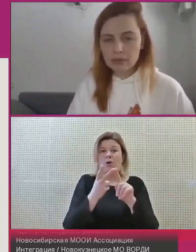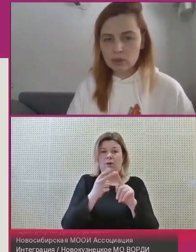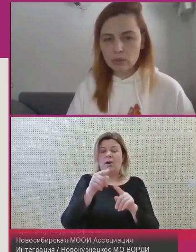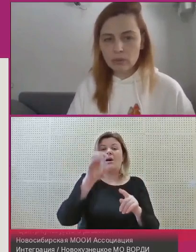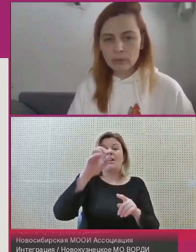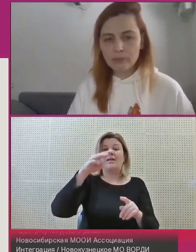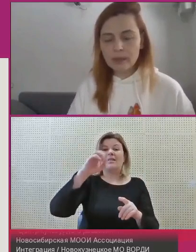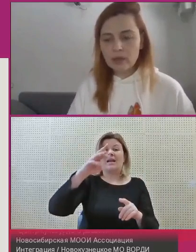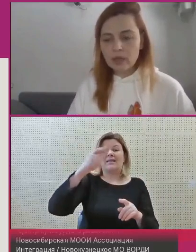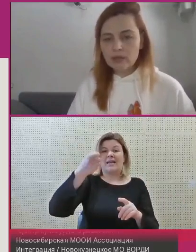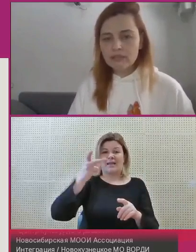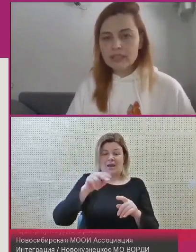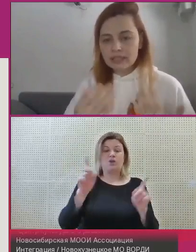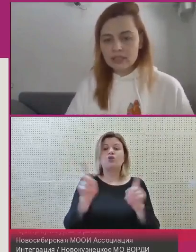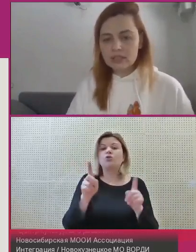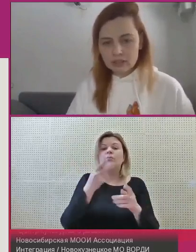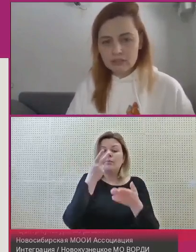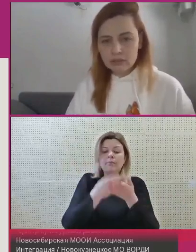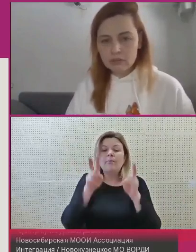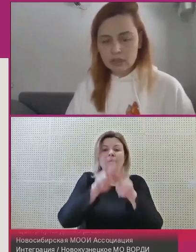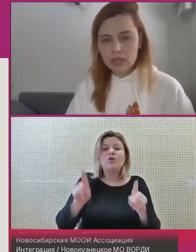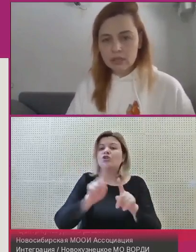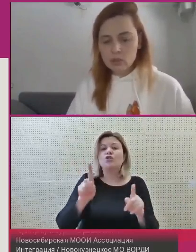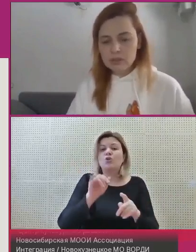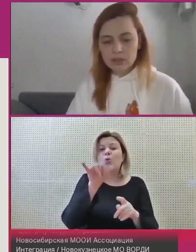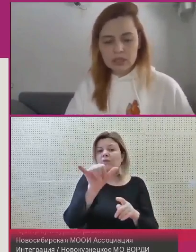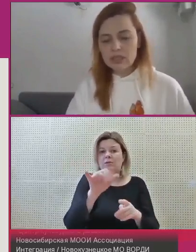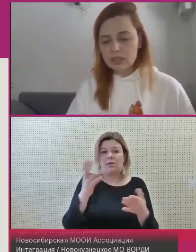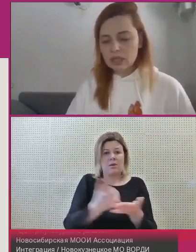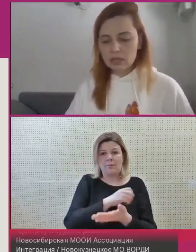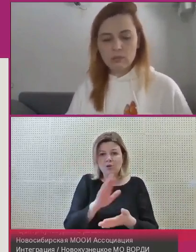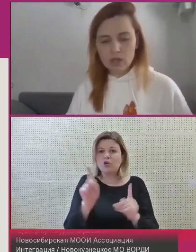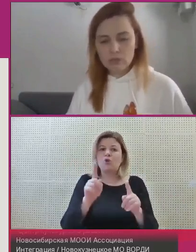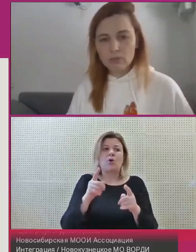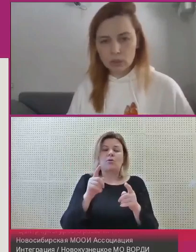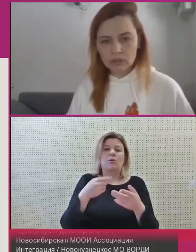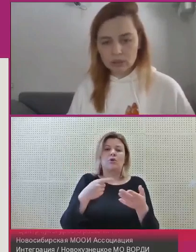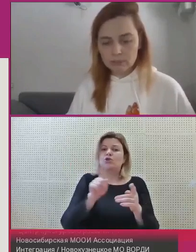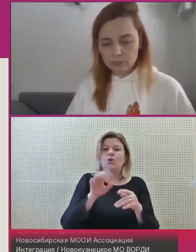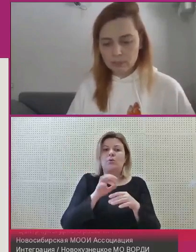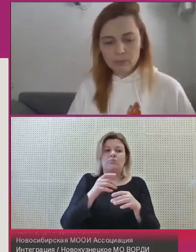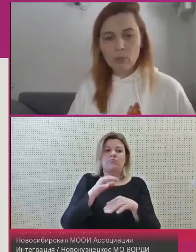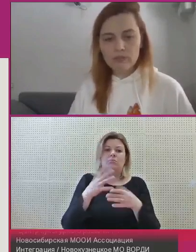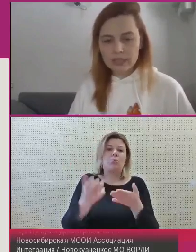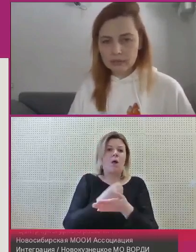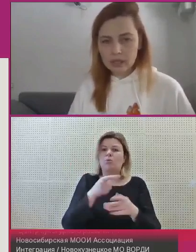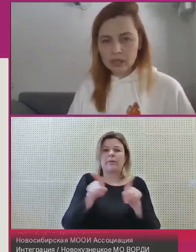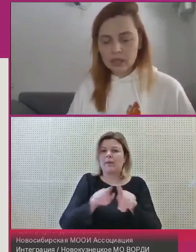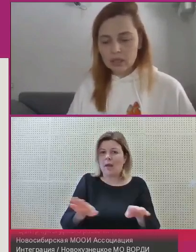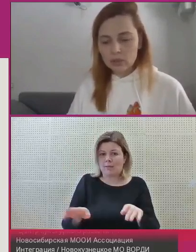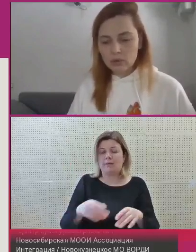эту историю, вы делаете вывод, да, собственно, если это на одном вашем ребенке вы